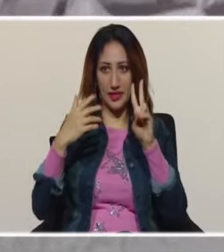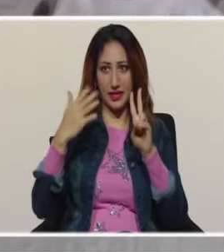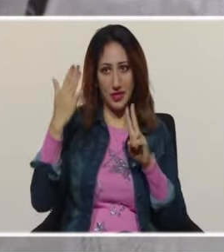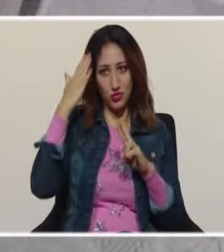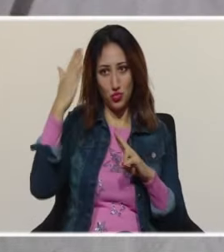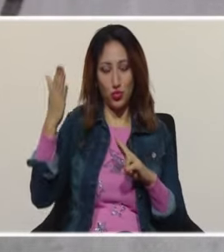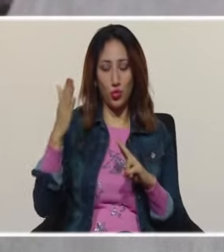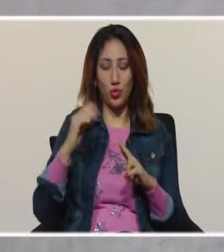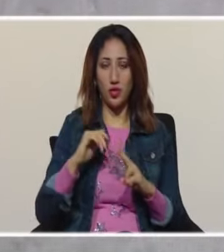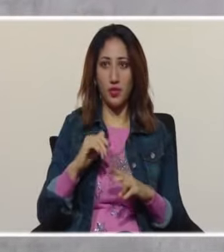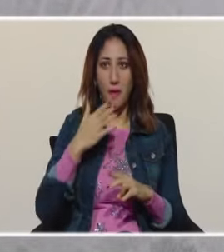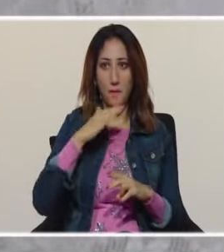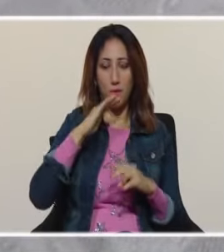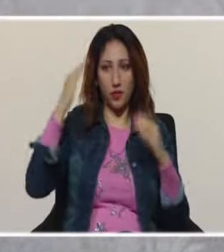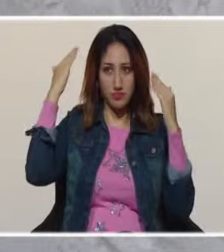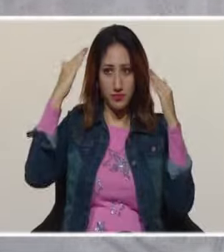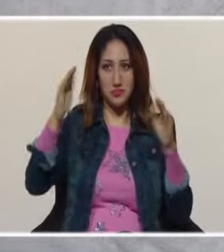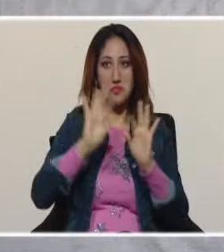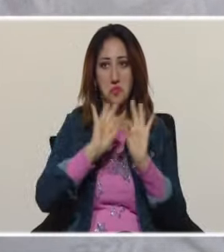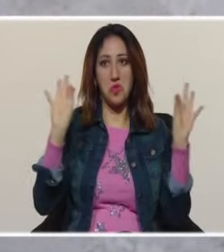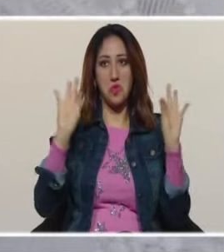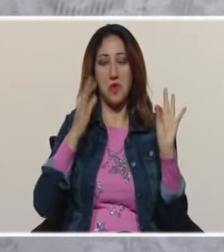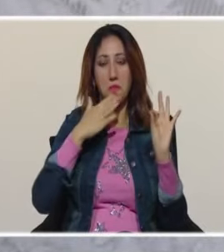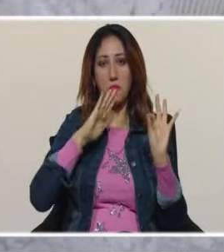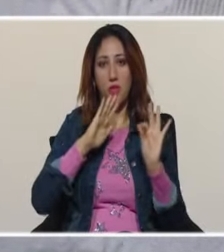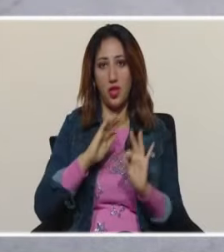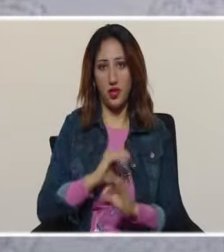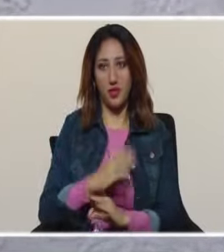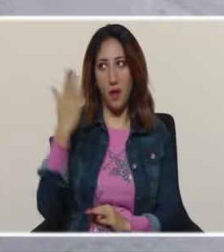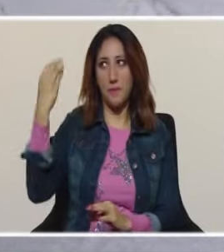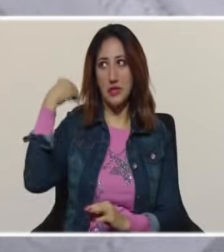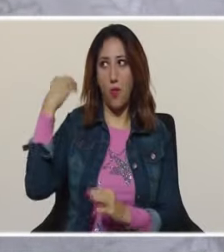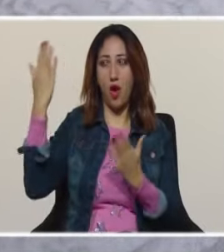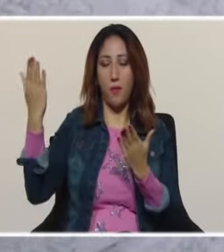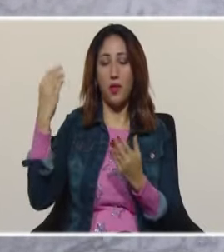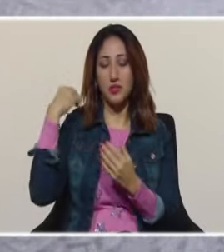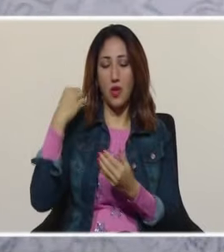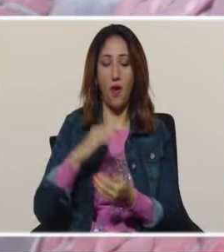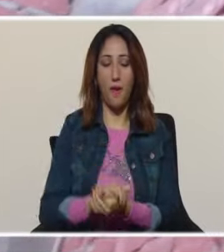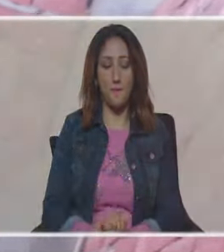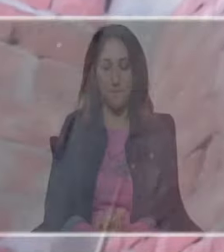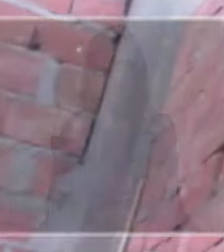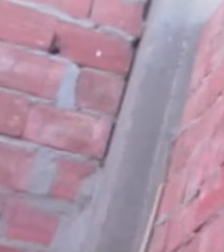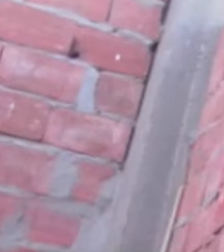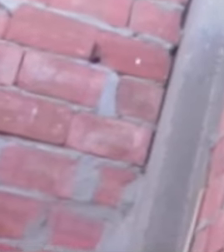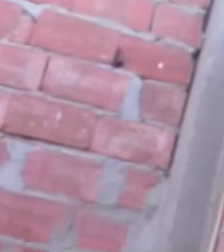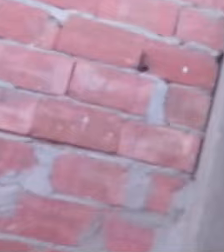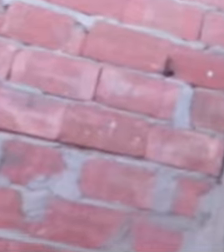لنا العقد، والحمد لله وجزاهم الله خير إن شاء الله، يجعلهم في ميزان حسناتهم.